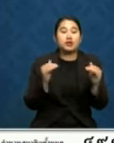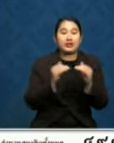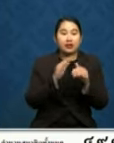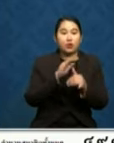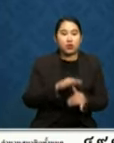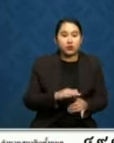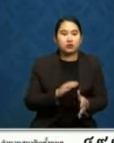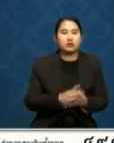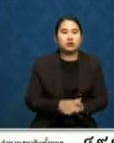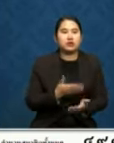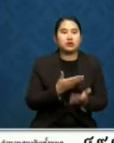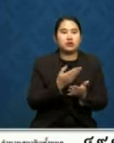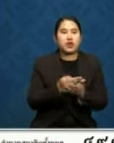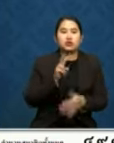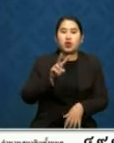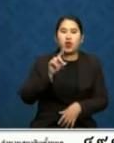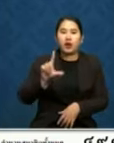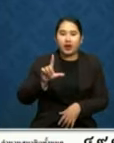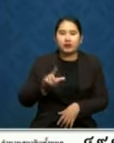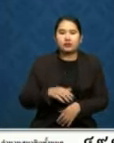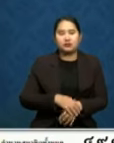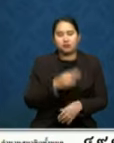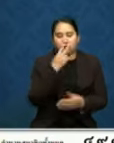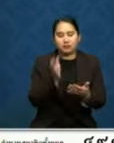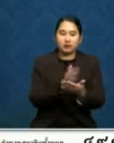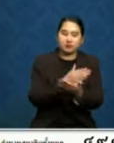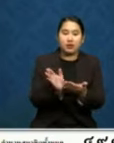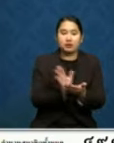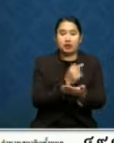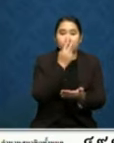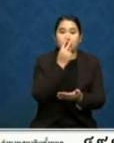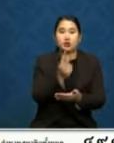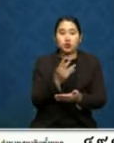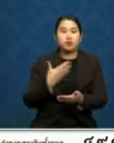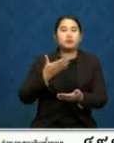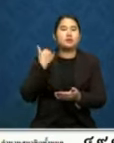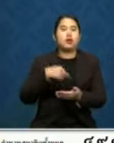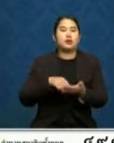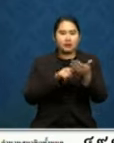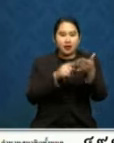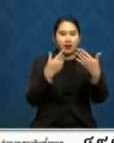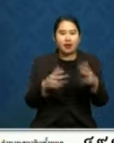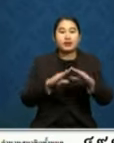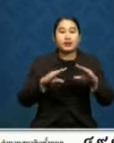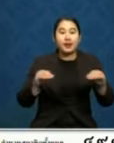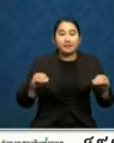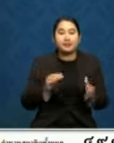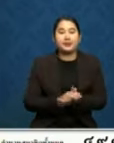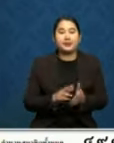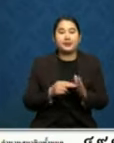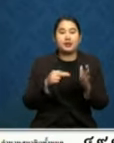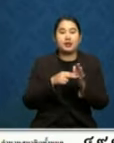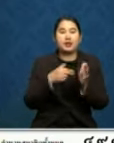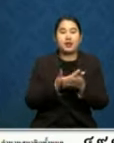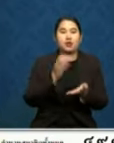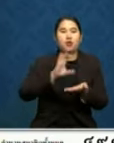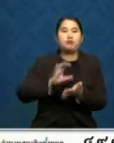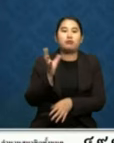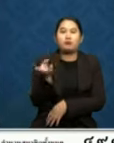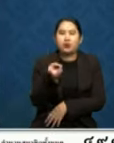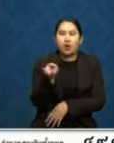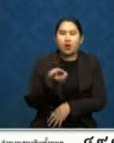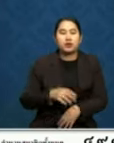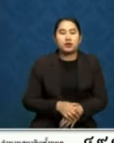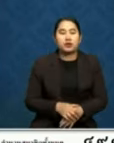ซึ่งมีงบประมาณเพียงแค่2ล้านบาทเปิดไปเปิดมาก็อันนี้แหละค่ะที่ฉันเคยส่งเรื่องไปแล้วก็ไม่ได้สักทีด้วยการจัดสรรงบประมาณที่มันน้อยแบบนี้หรือเ